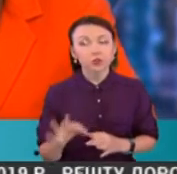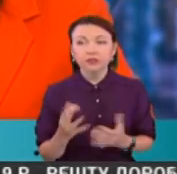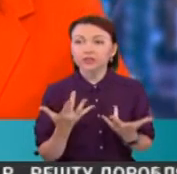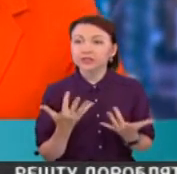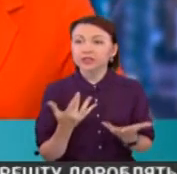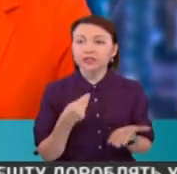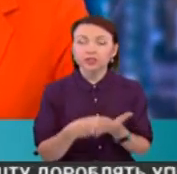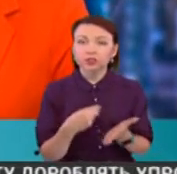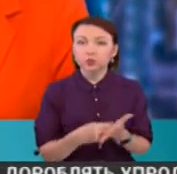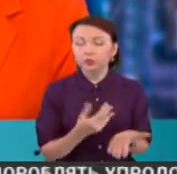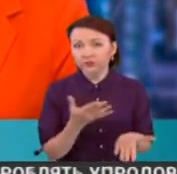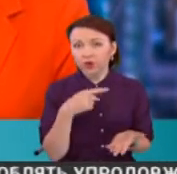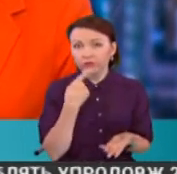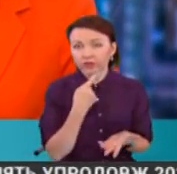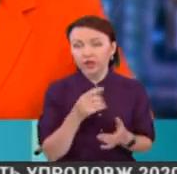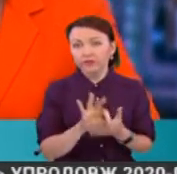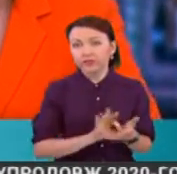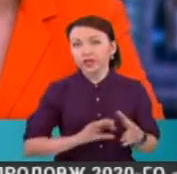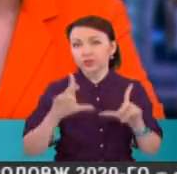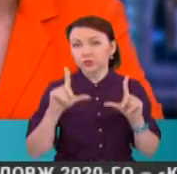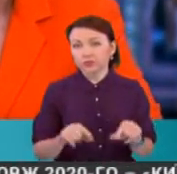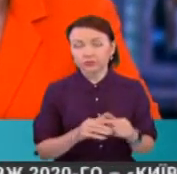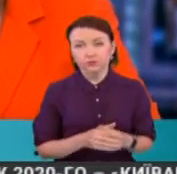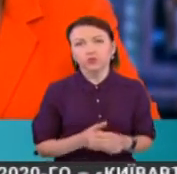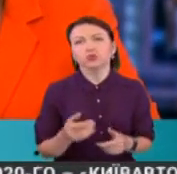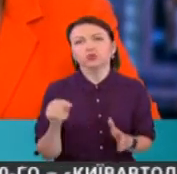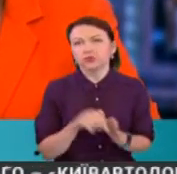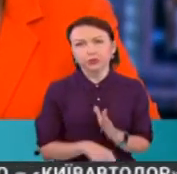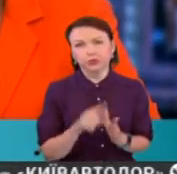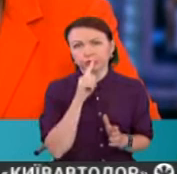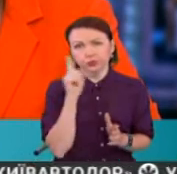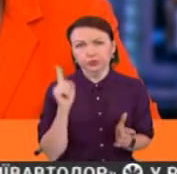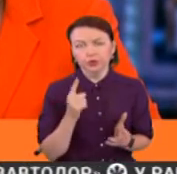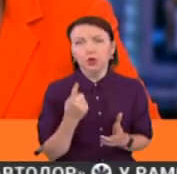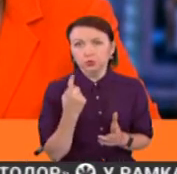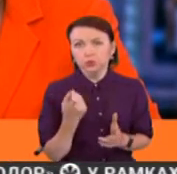які ви говорили, відразу ж таки і знизити? Що значить нещодавно? 100 днів